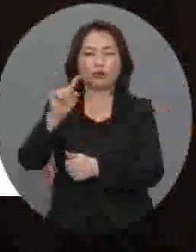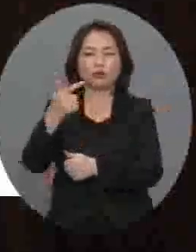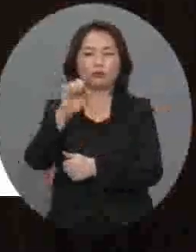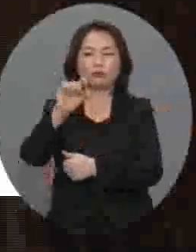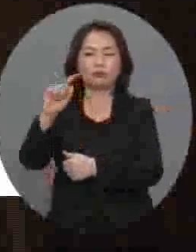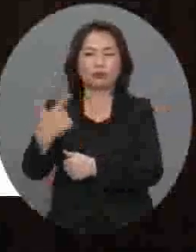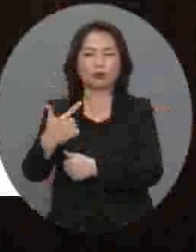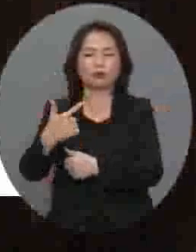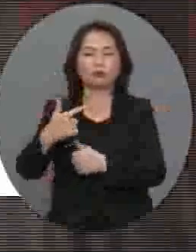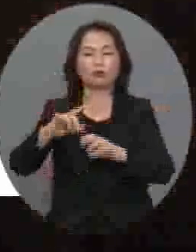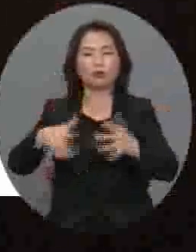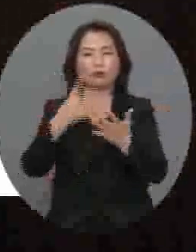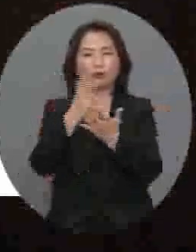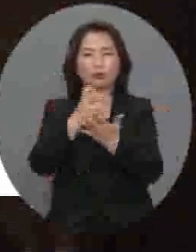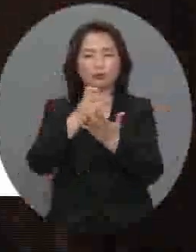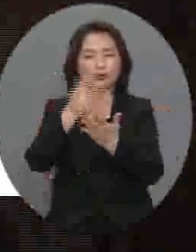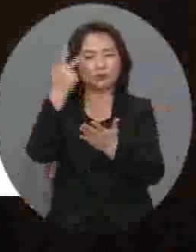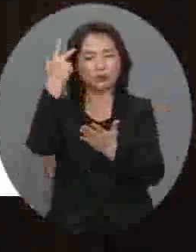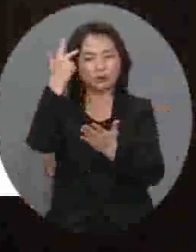부패완판으로서